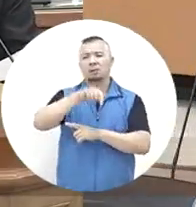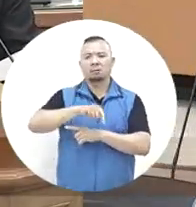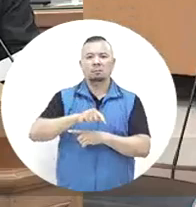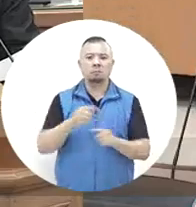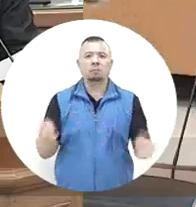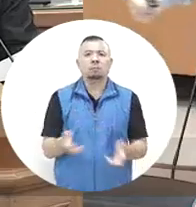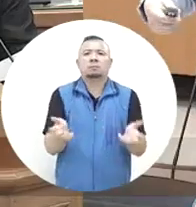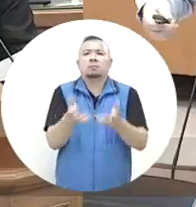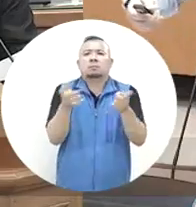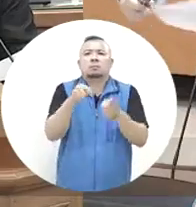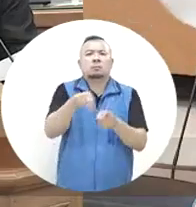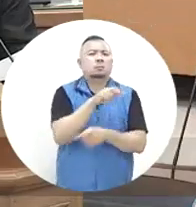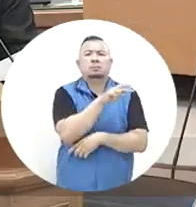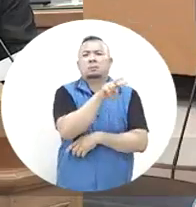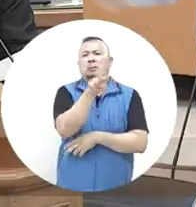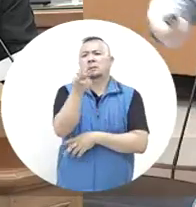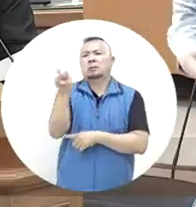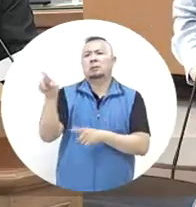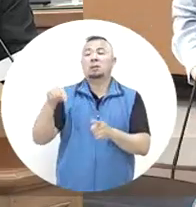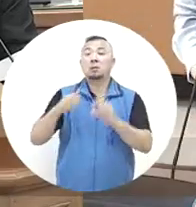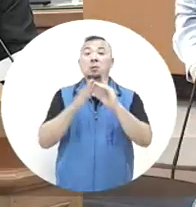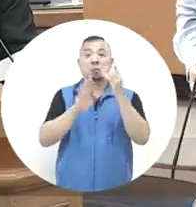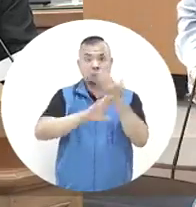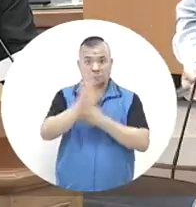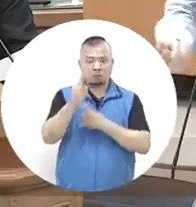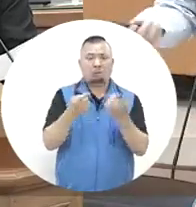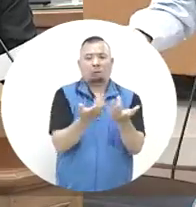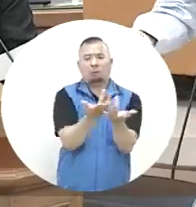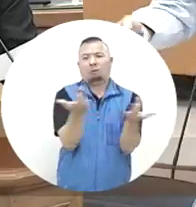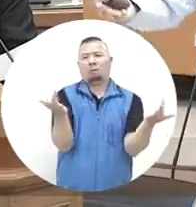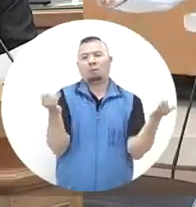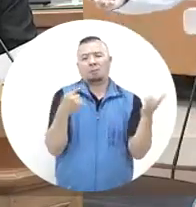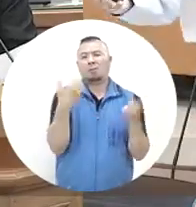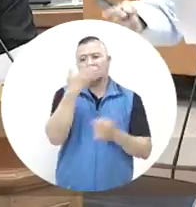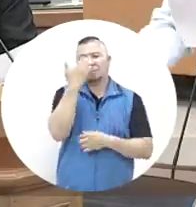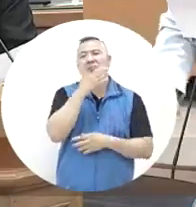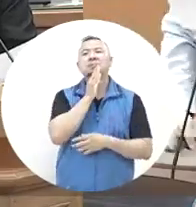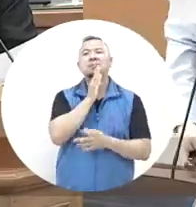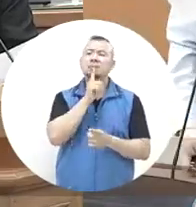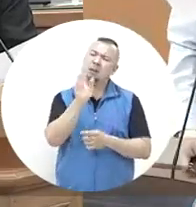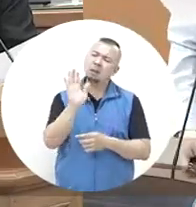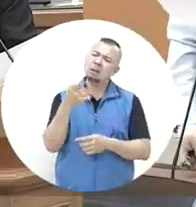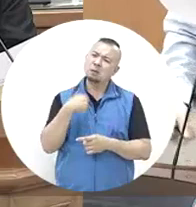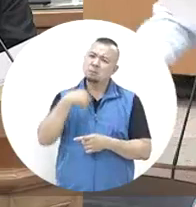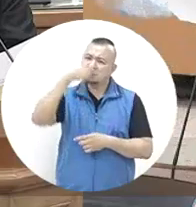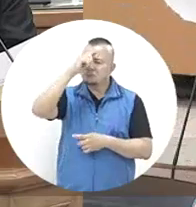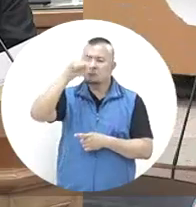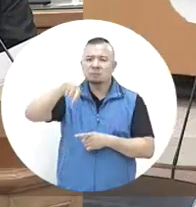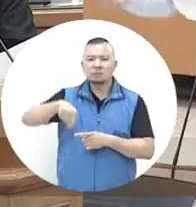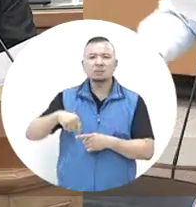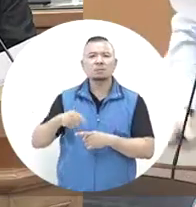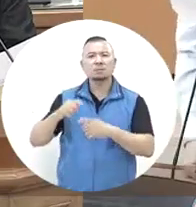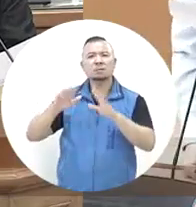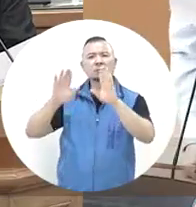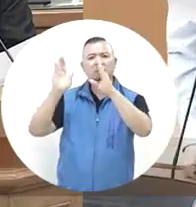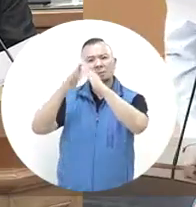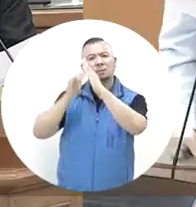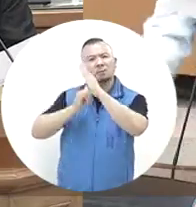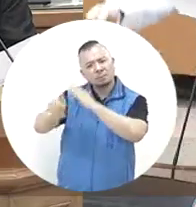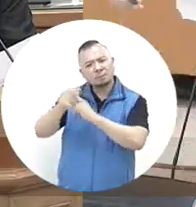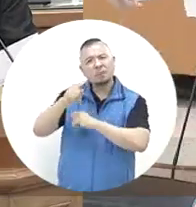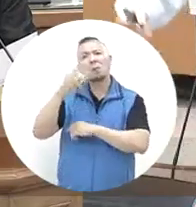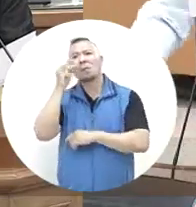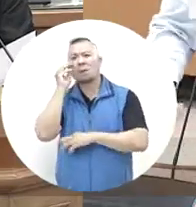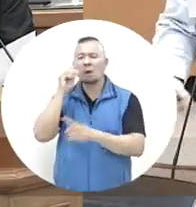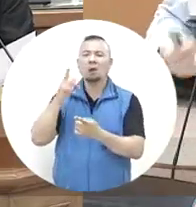工啊，只有户外一个大草坪，哎，户外草坪是很漂亮没错啦，可是我来我就是冲着美术馆来的嘛，啊，你来了以后美术馆没